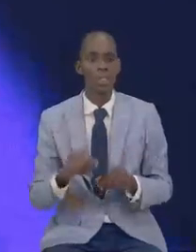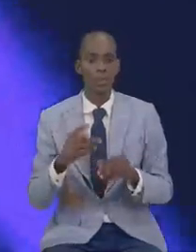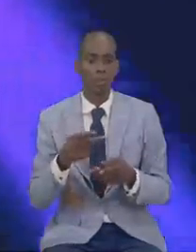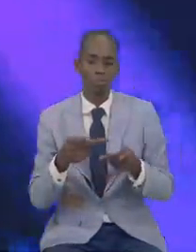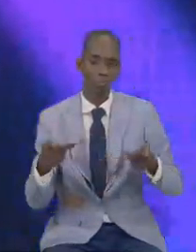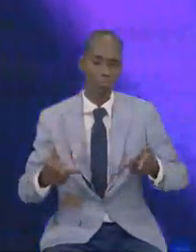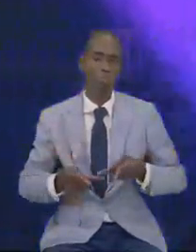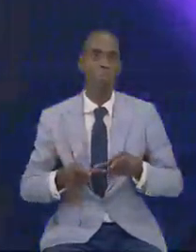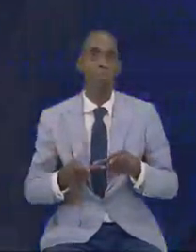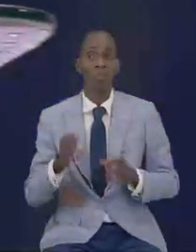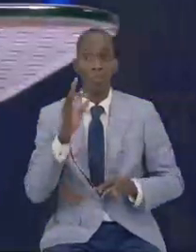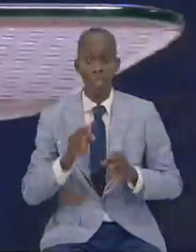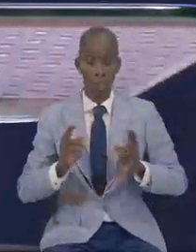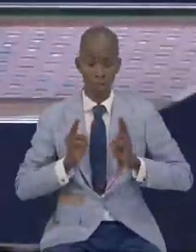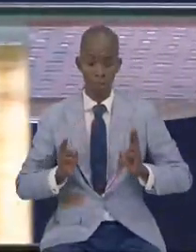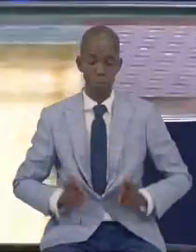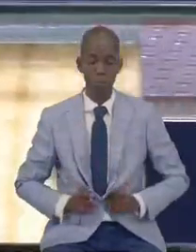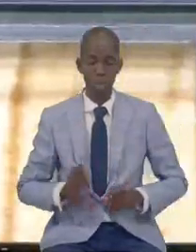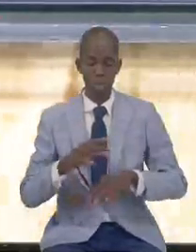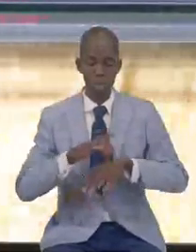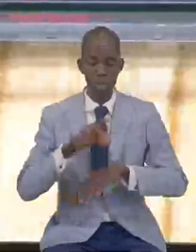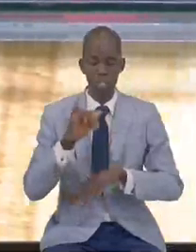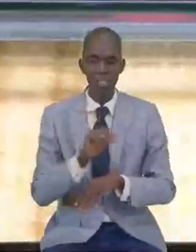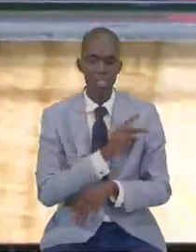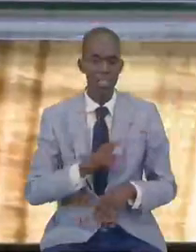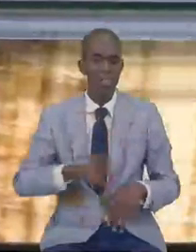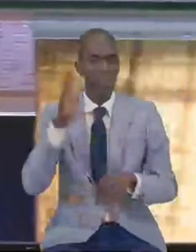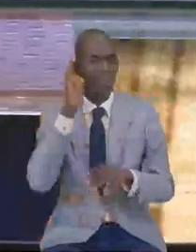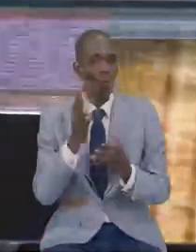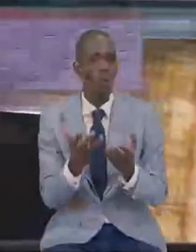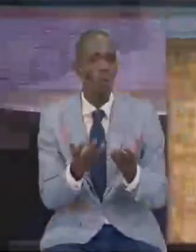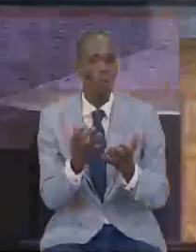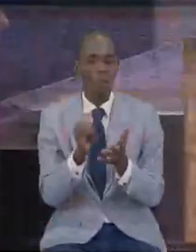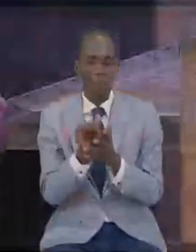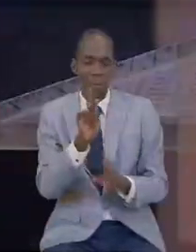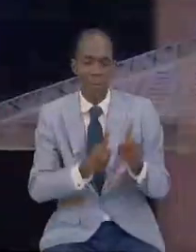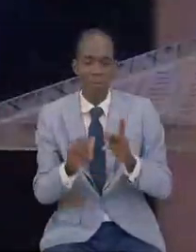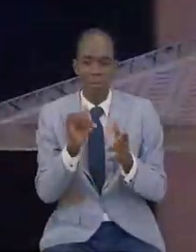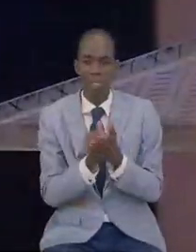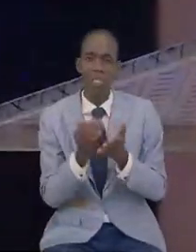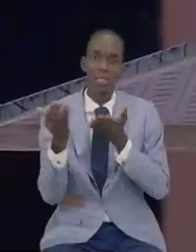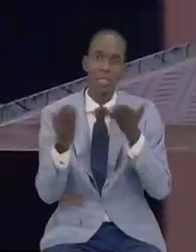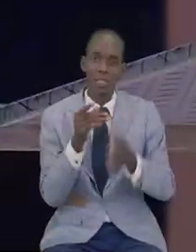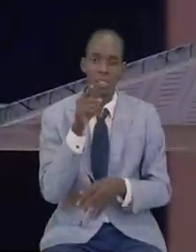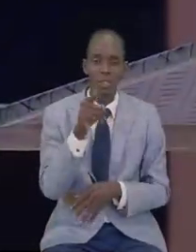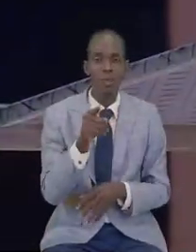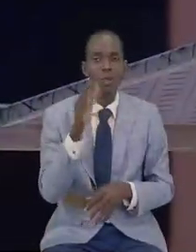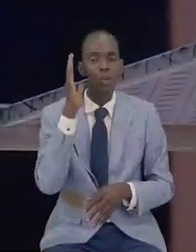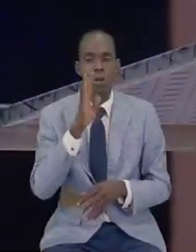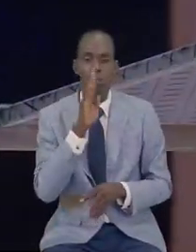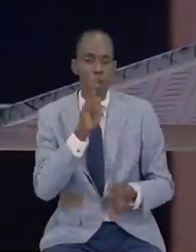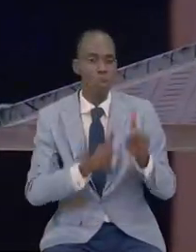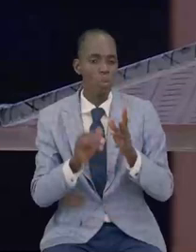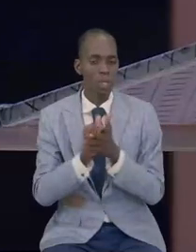Et si un roi humain, si un roi terrestre désire que les gens qui vont le servir soient des